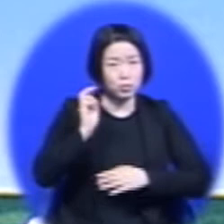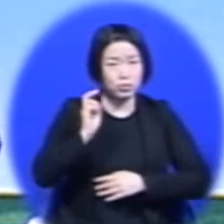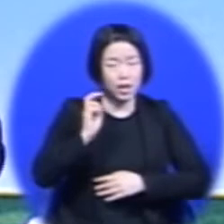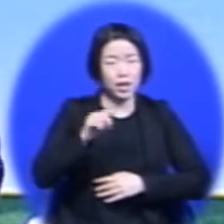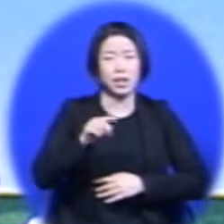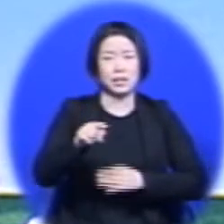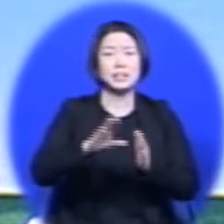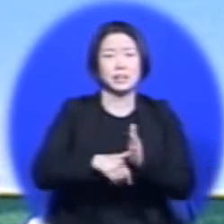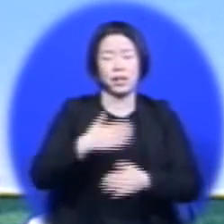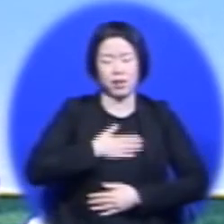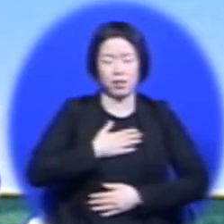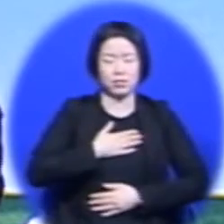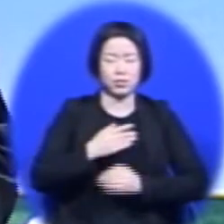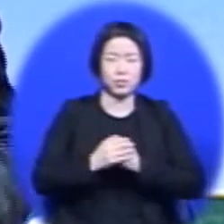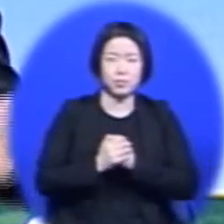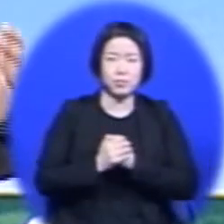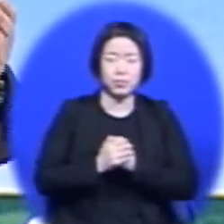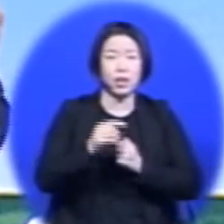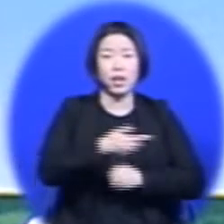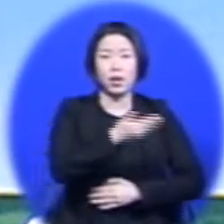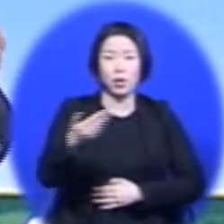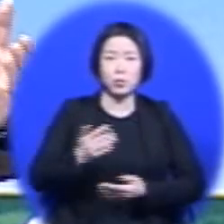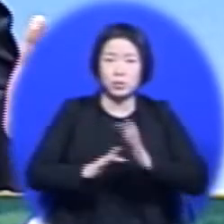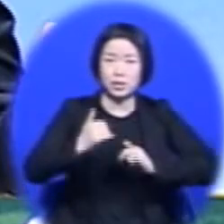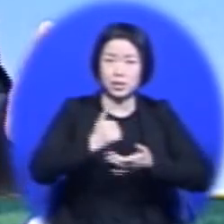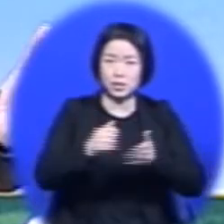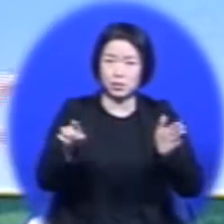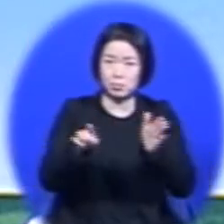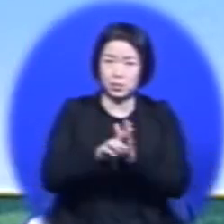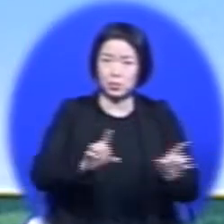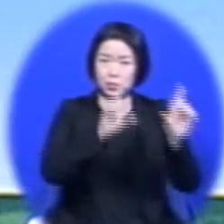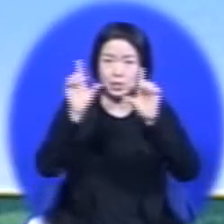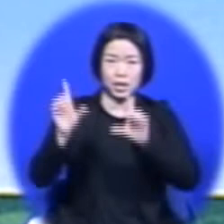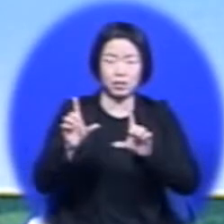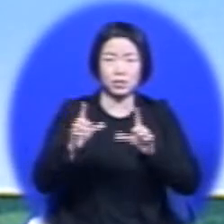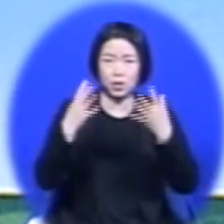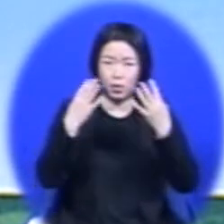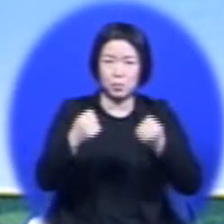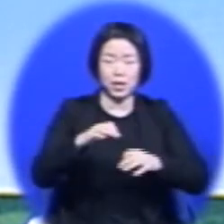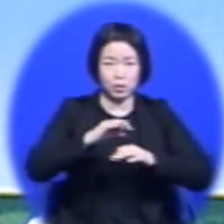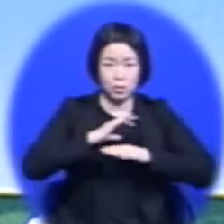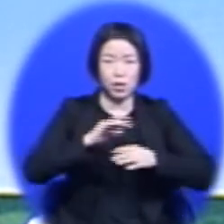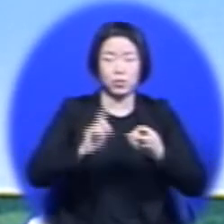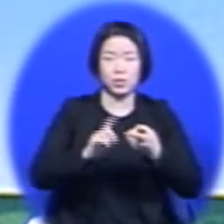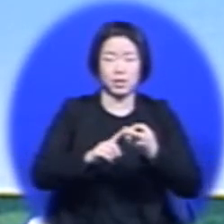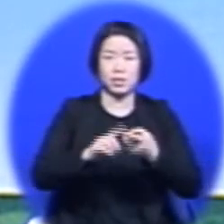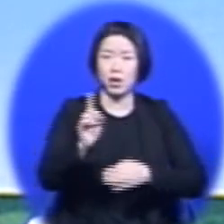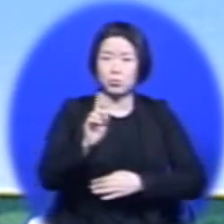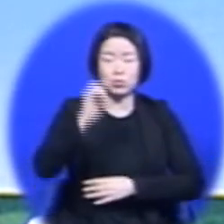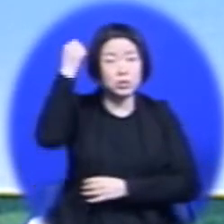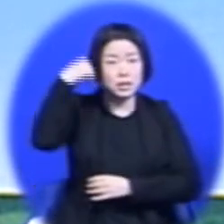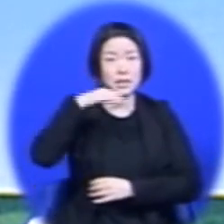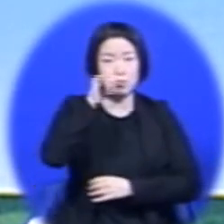그제서야 깨달았습니다. 여러분들은 예수님을 믿고 사는 것이 얼마나 놀라운 것인가에 대해서 어떤 느낌을